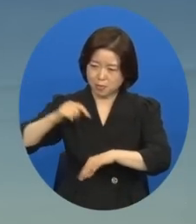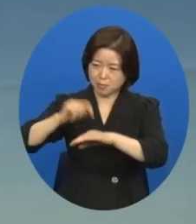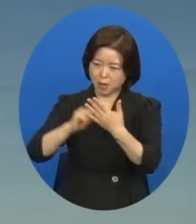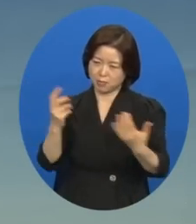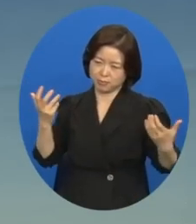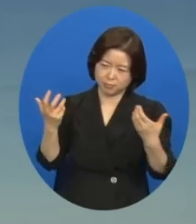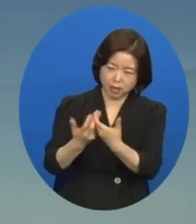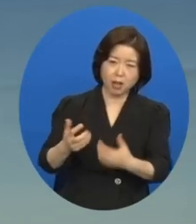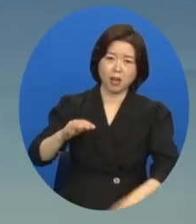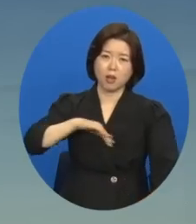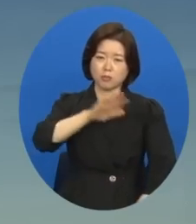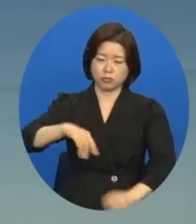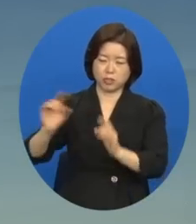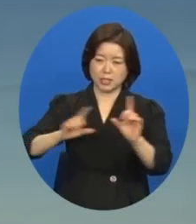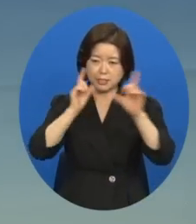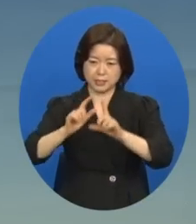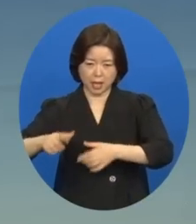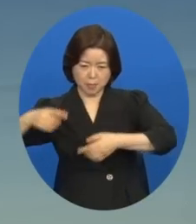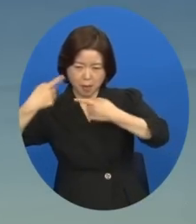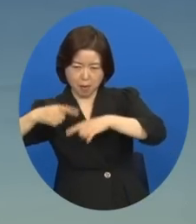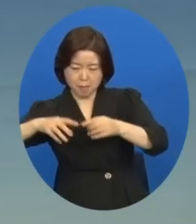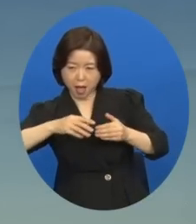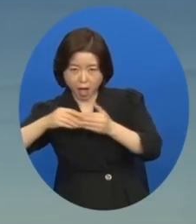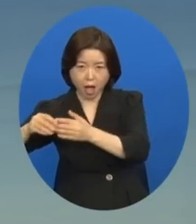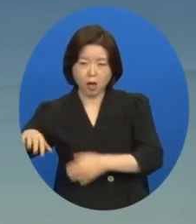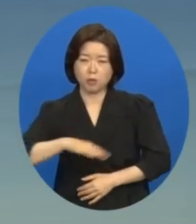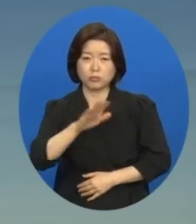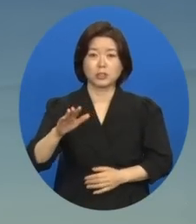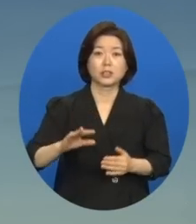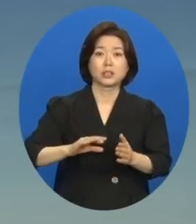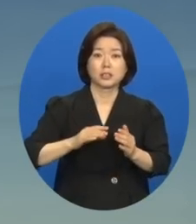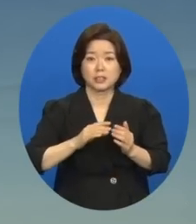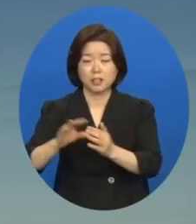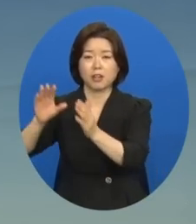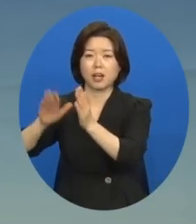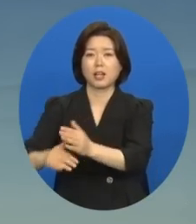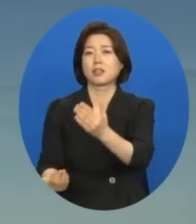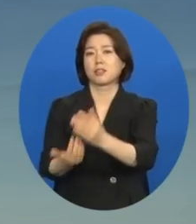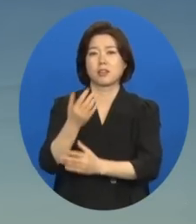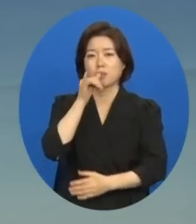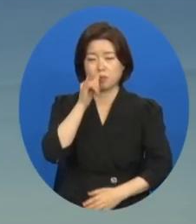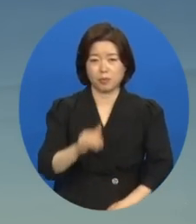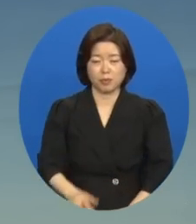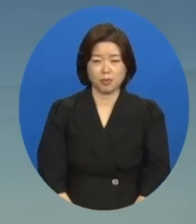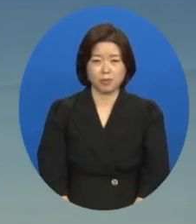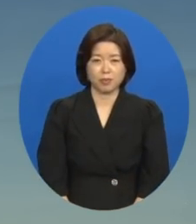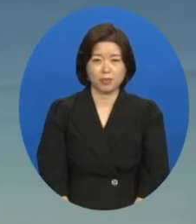채우고 우리의 삶을 해석하고 우리를 이끌어갈 때 일어나는 일이에요.